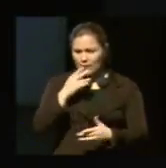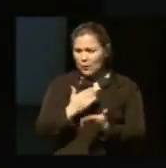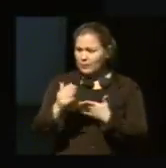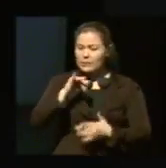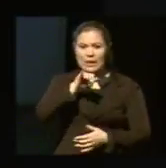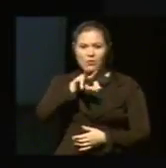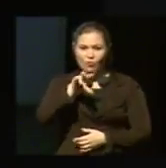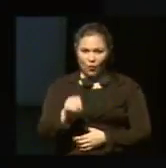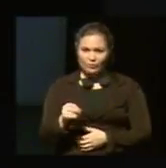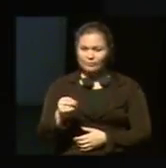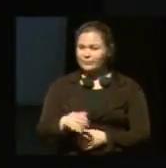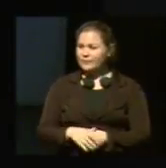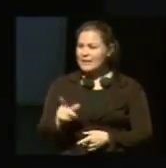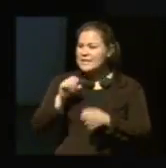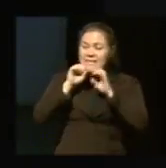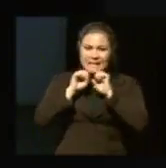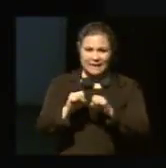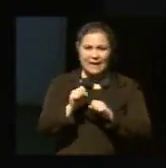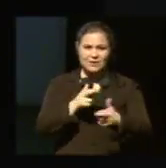begrüßen. Ich fange mit Ivo Lesch an,